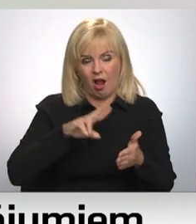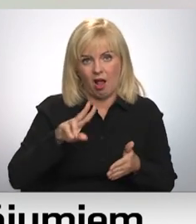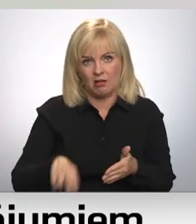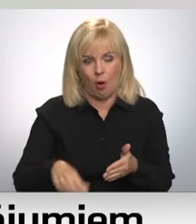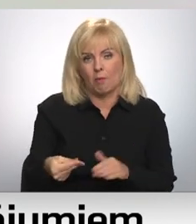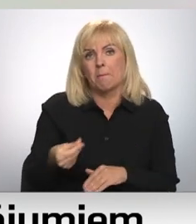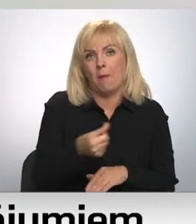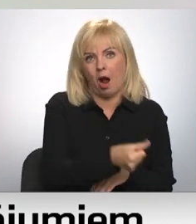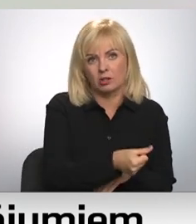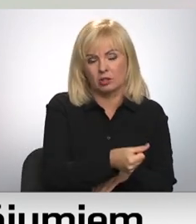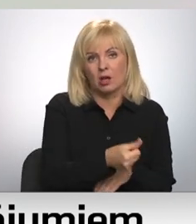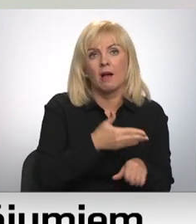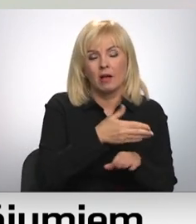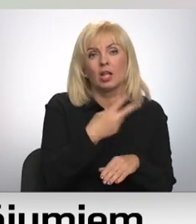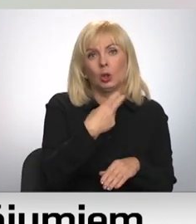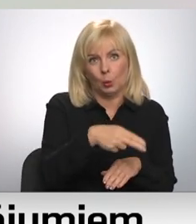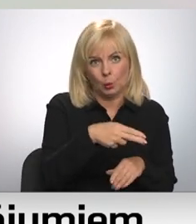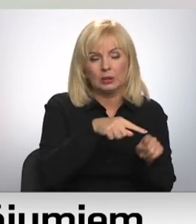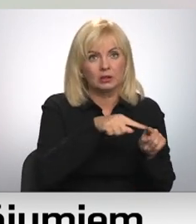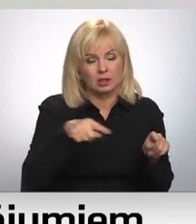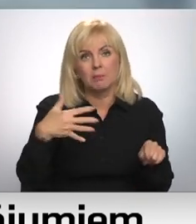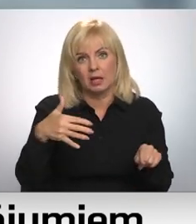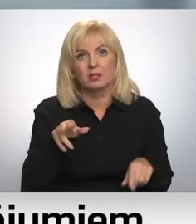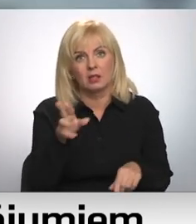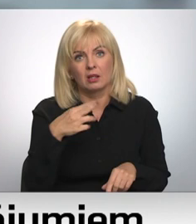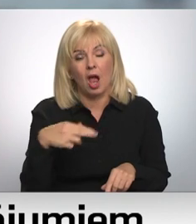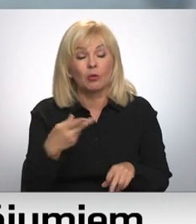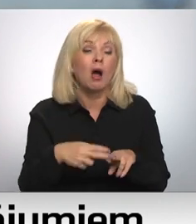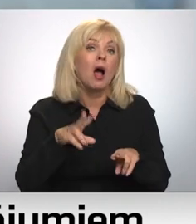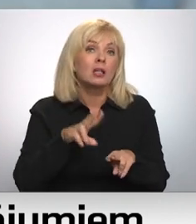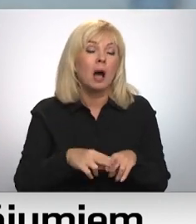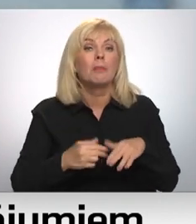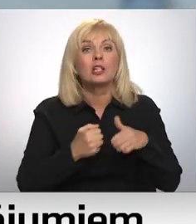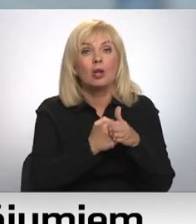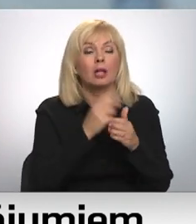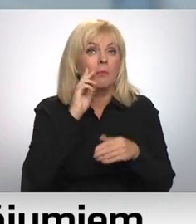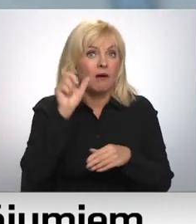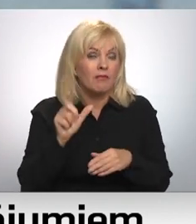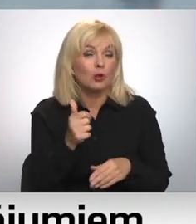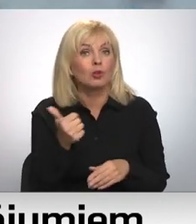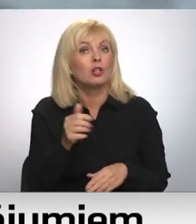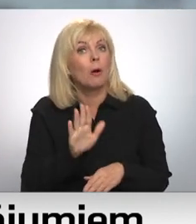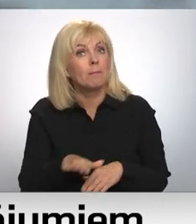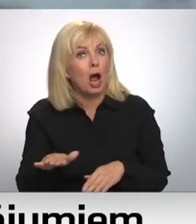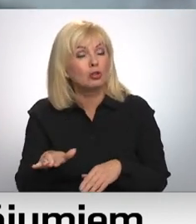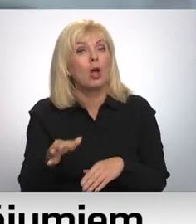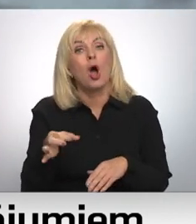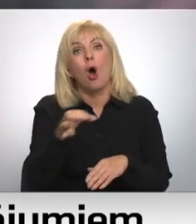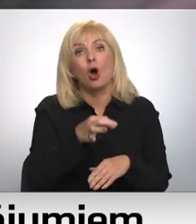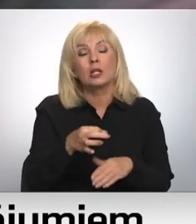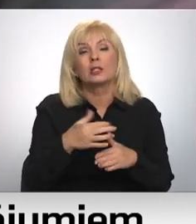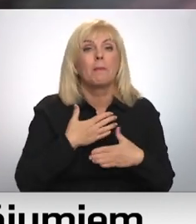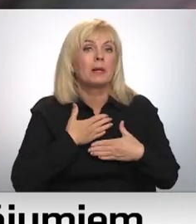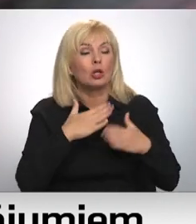atļauties maksāt, piemēram, par vizīti no 20 līdz 50 eiro. Tāpēc, lai atbalstītu vecākus un viņu bērnus, organizācija